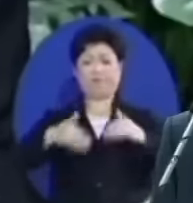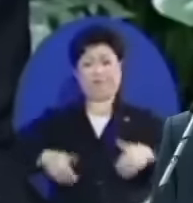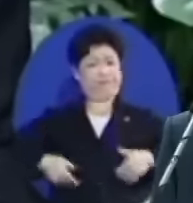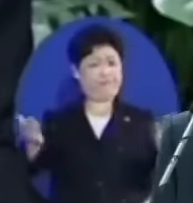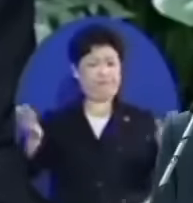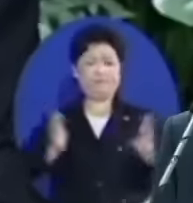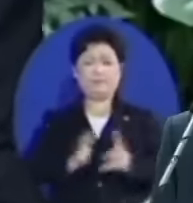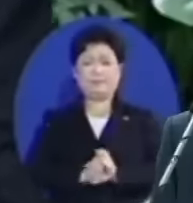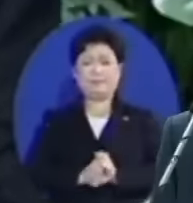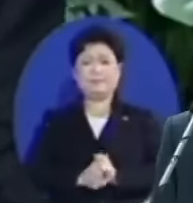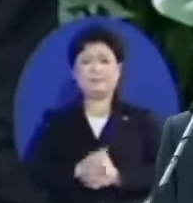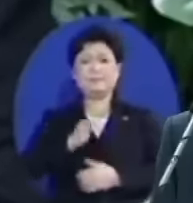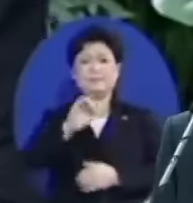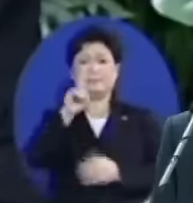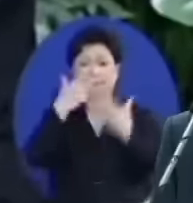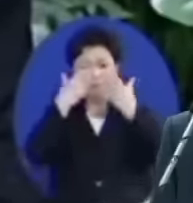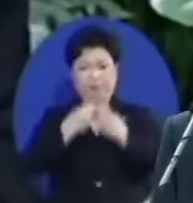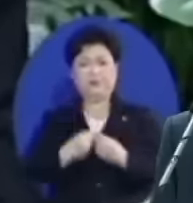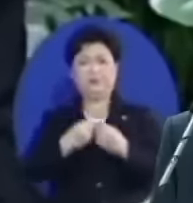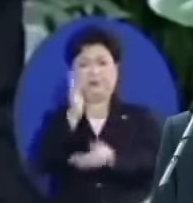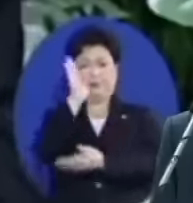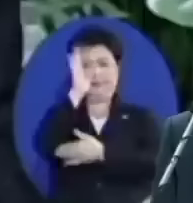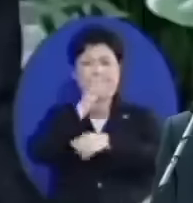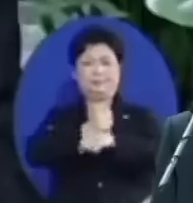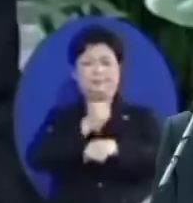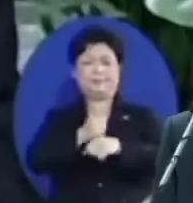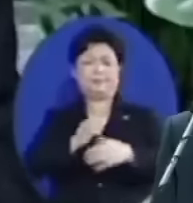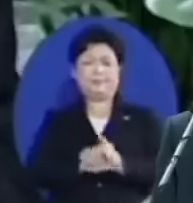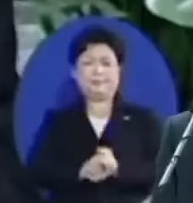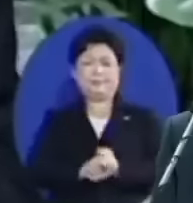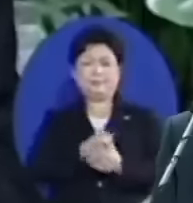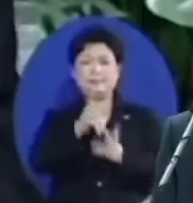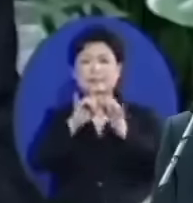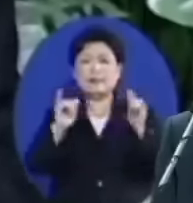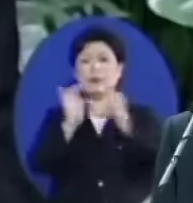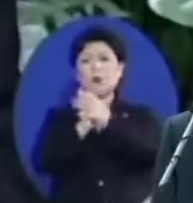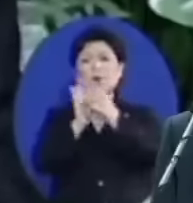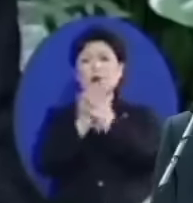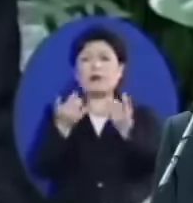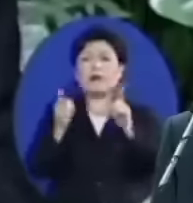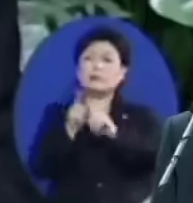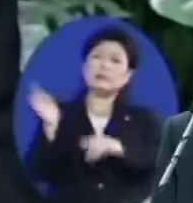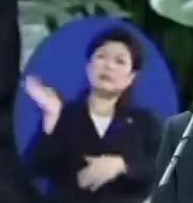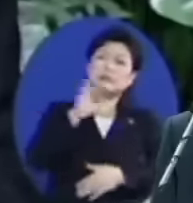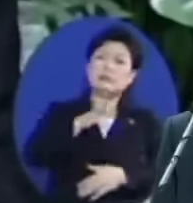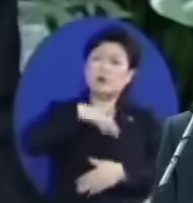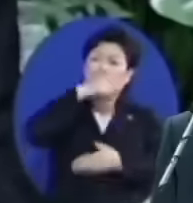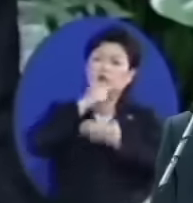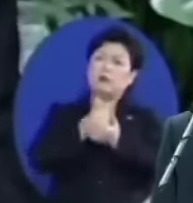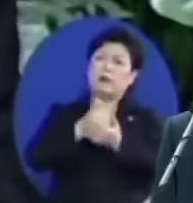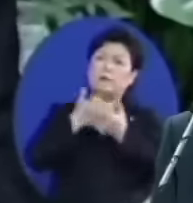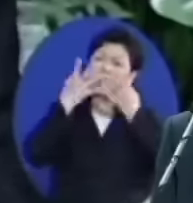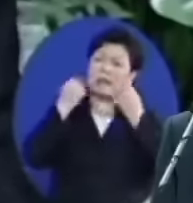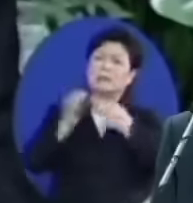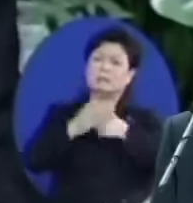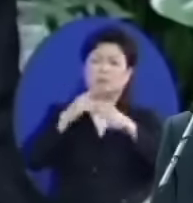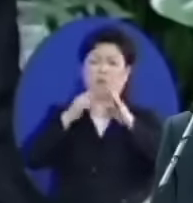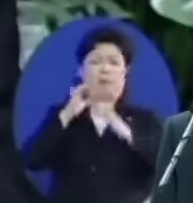것입니다. 이것은 비유로 한 말인데 이 사람아 교회 같이 나가자. 나는 죄가 많아서 교회 나갈 수가